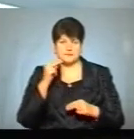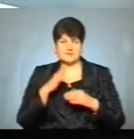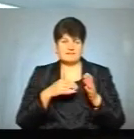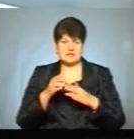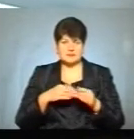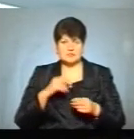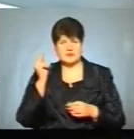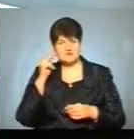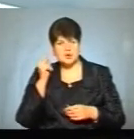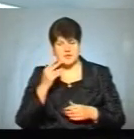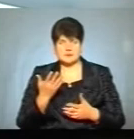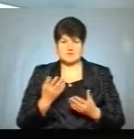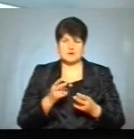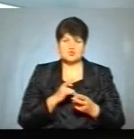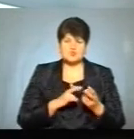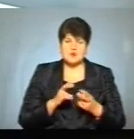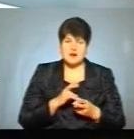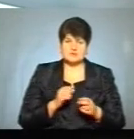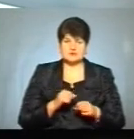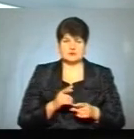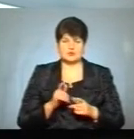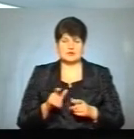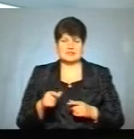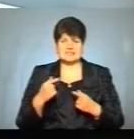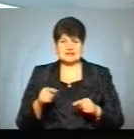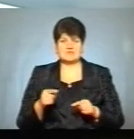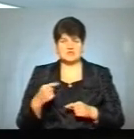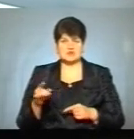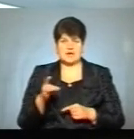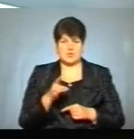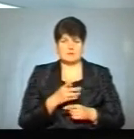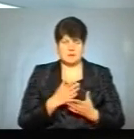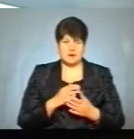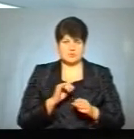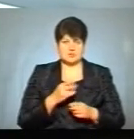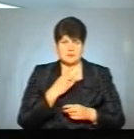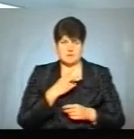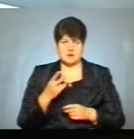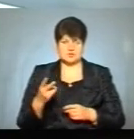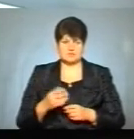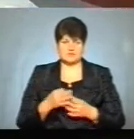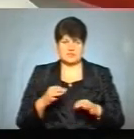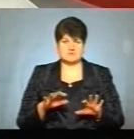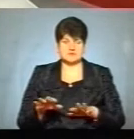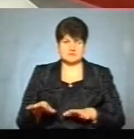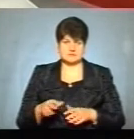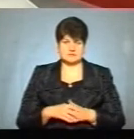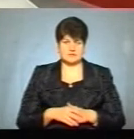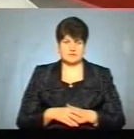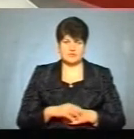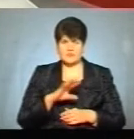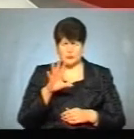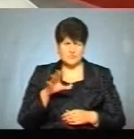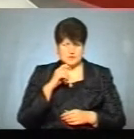можливо, навчання, можливо, десь треба шукати, якщо людина згідна, навіть в інших регіонах ми ж маємо таку можливість, ми бачимо ті вакансії. Людиною... Розкажіть, ви по